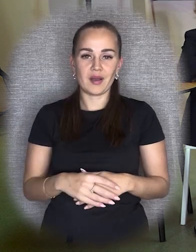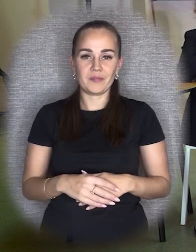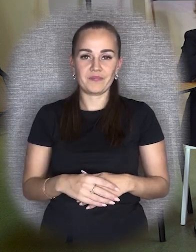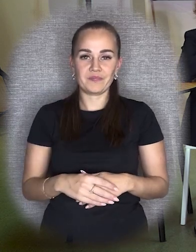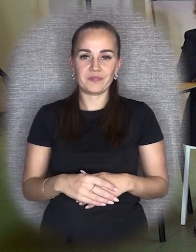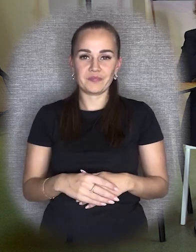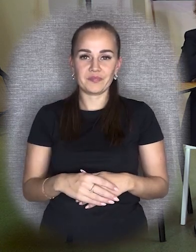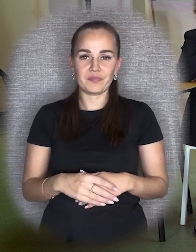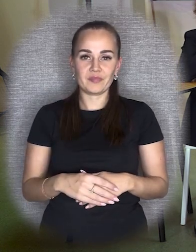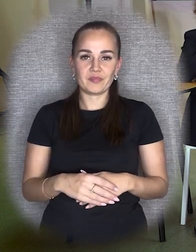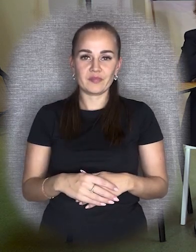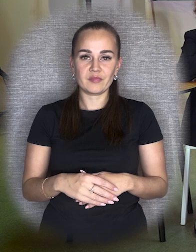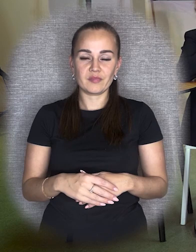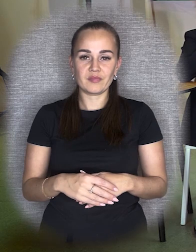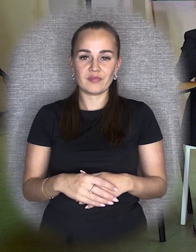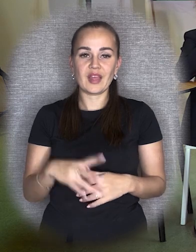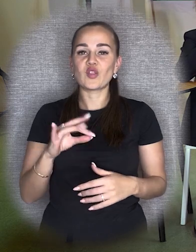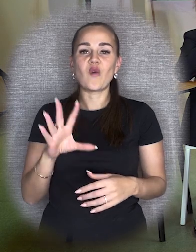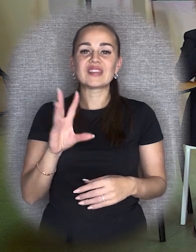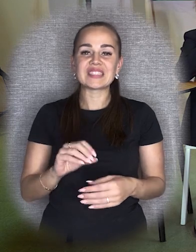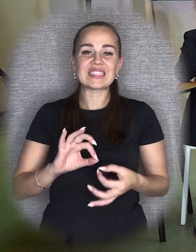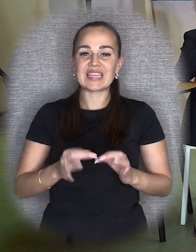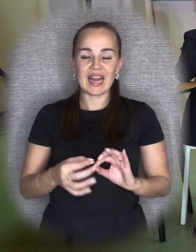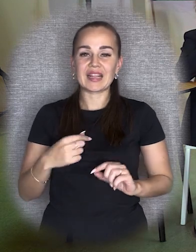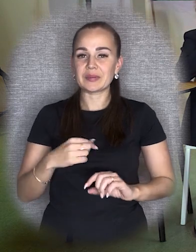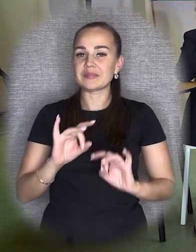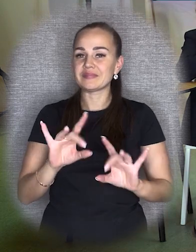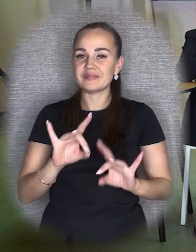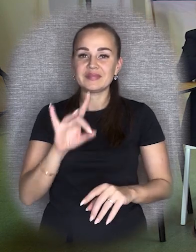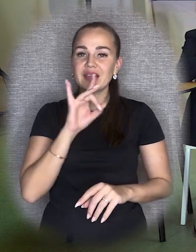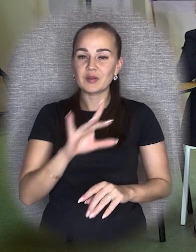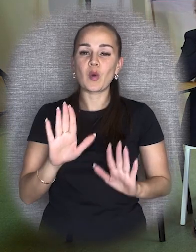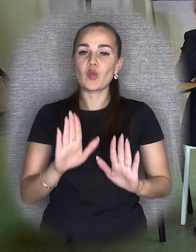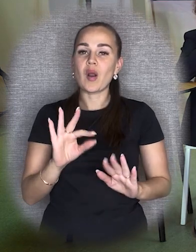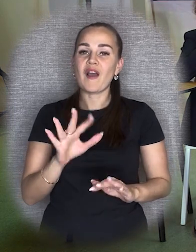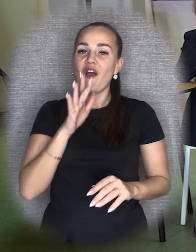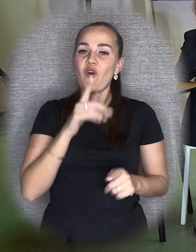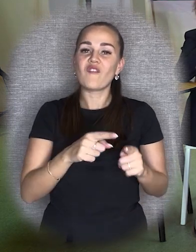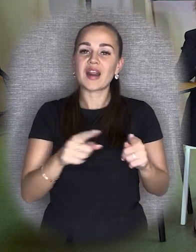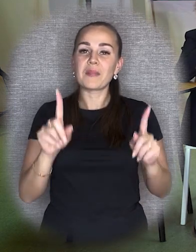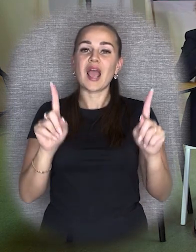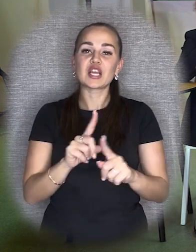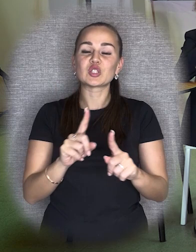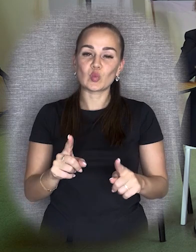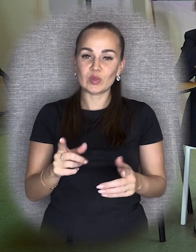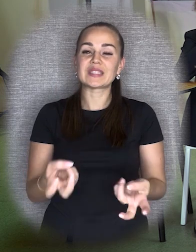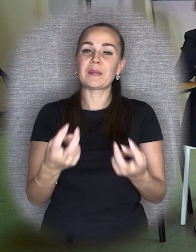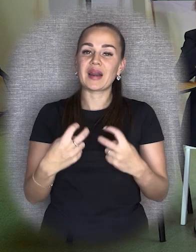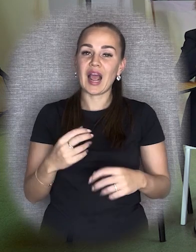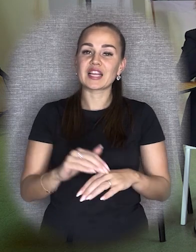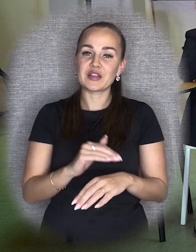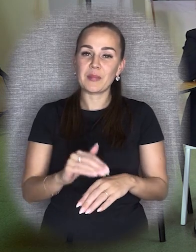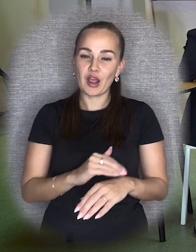поэтому... Но все секреты мы будем раскрывать во время экскурсии. Приходите, пожалуйста. Также